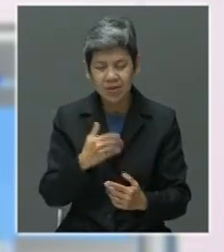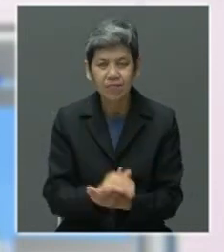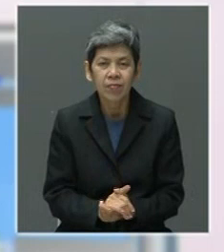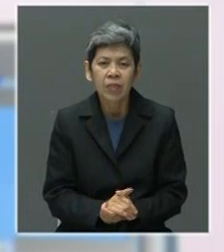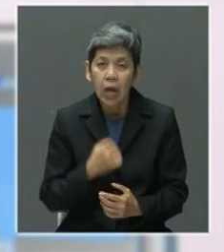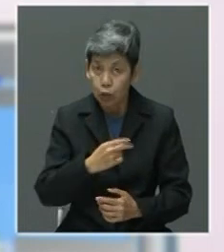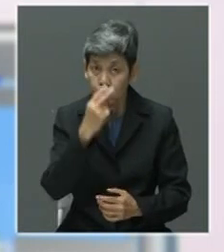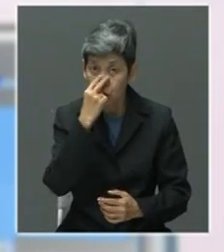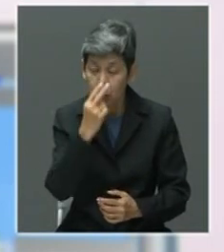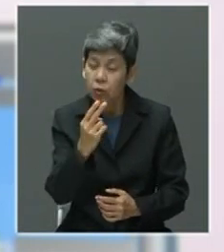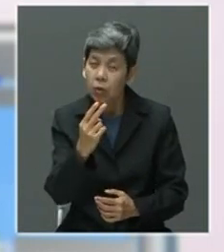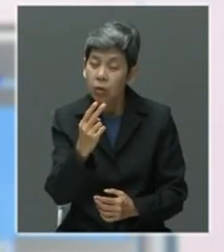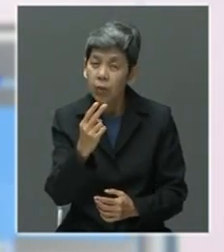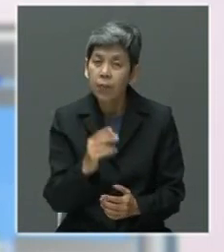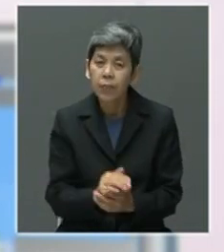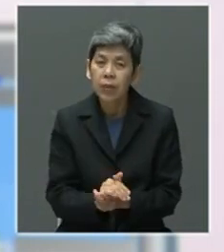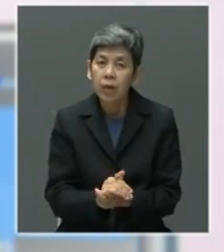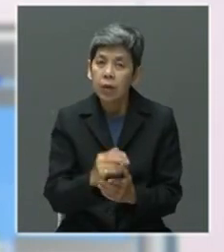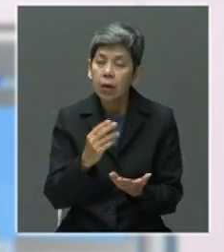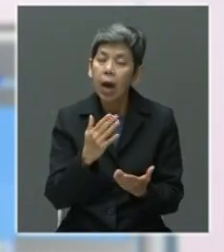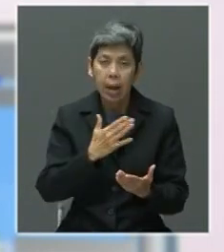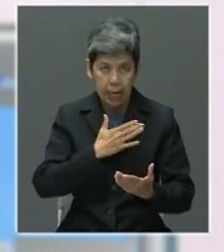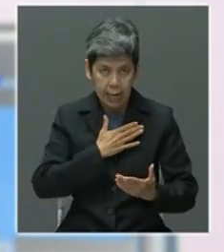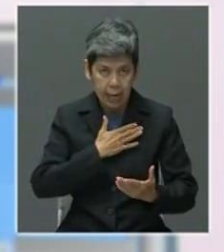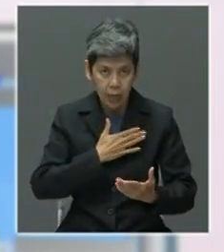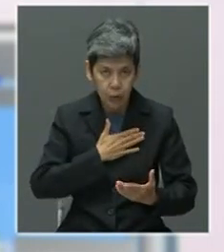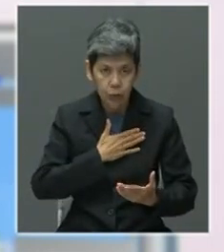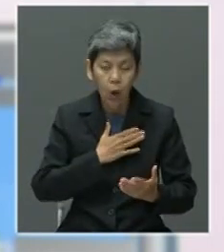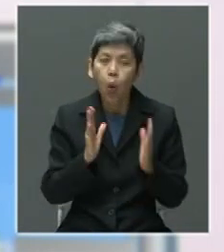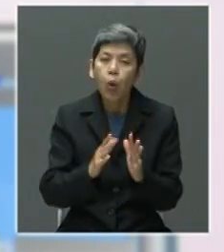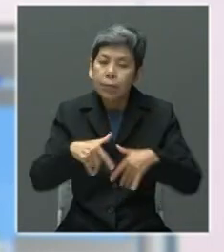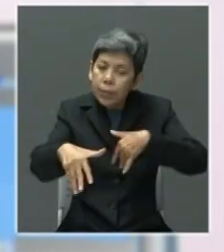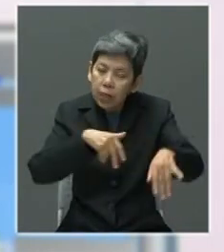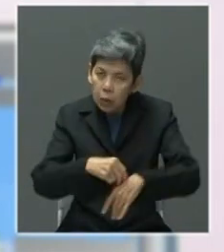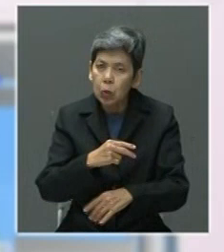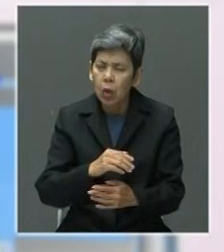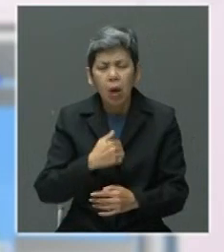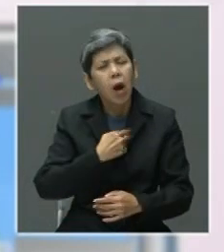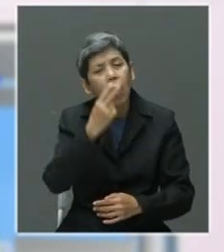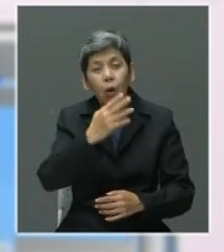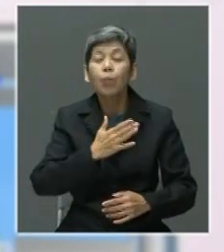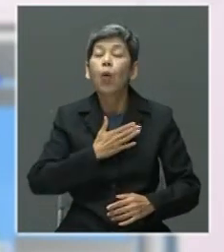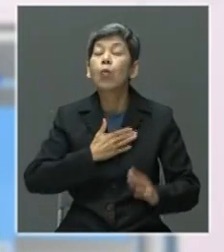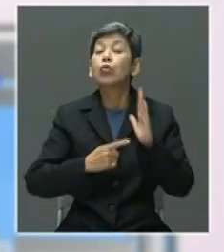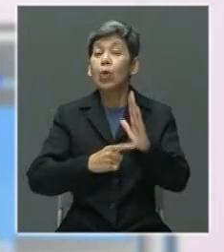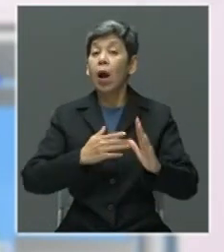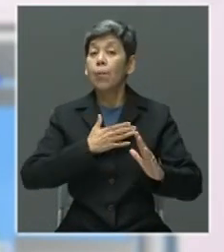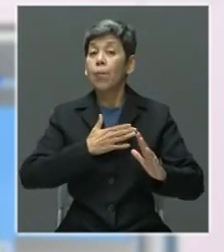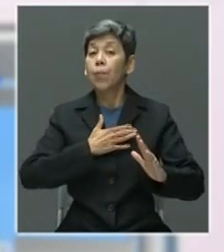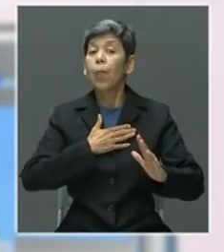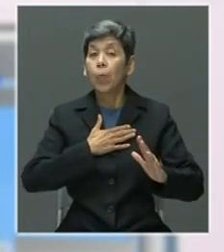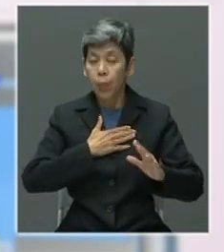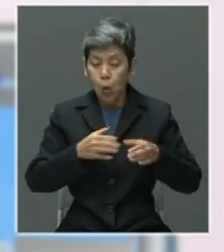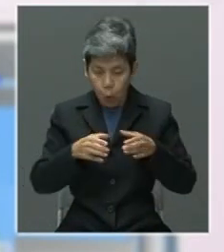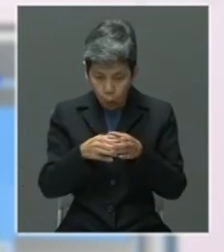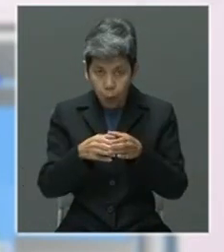นี้มันก็เป็นส่วนที่เราเนี่ยนะครับคนในสังคมเนี่ยครับในเมื่อผมเนี่ยเป็นเลขาธิการเครือข่ายประช